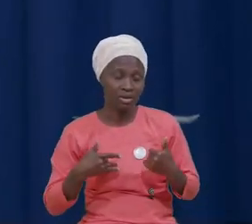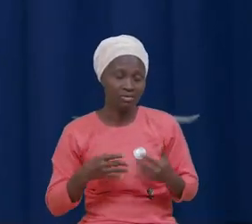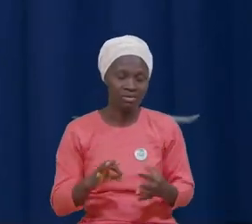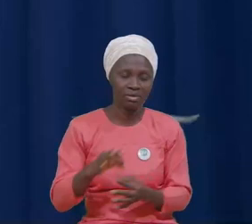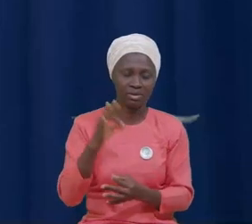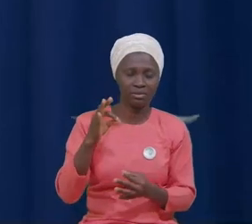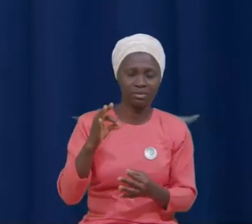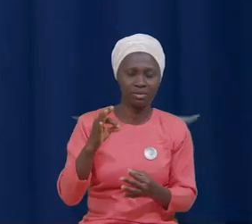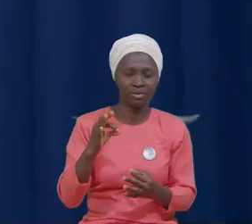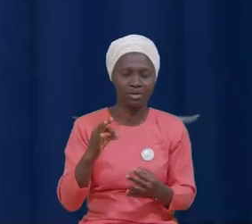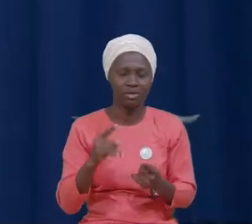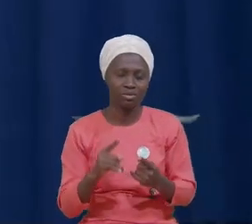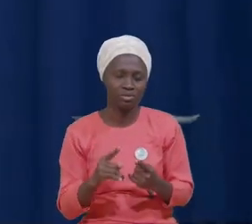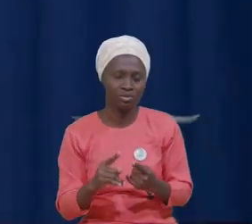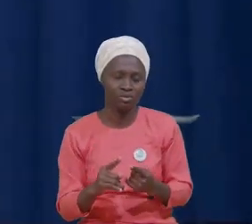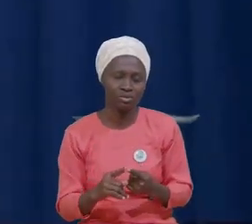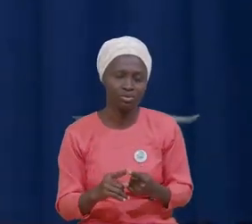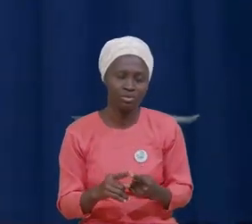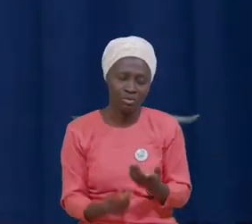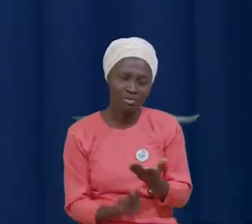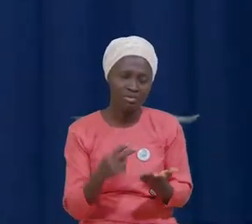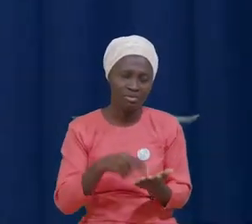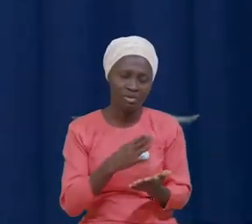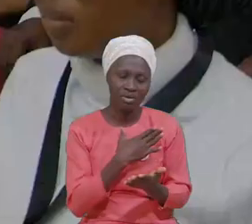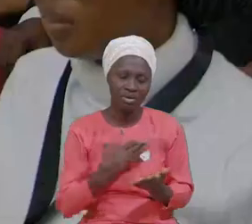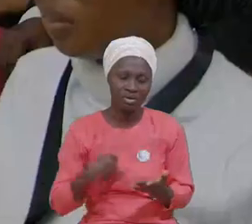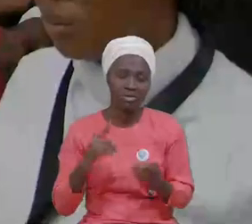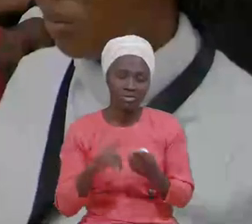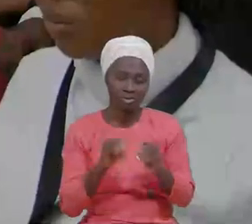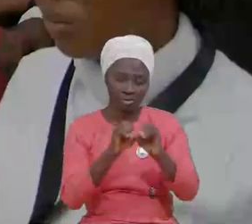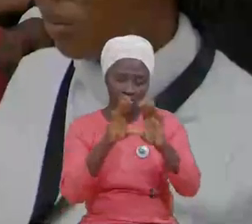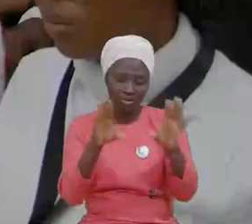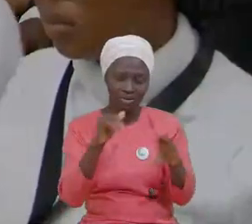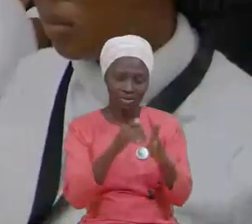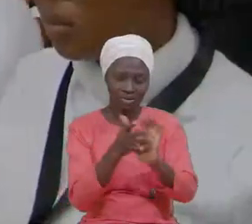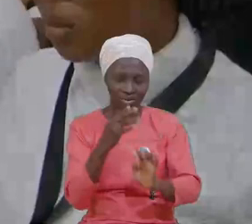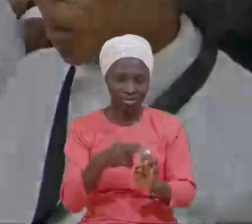l'ambition de nous lever et de briller au nom de Jésus.